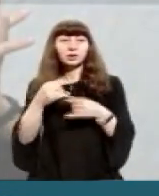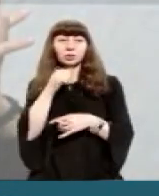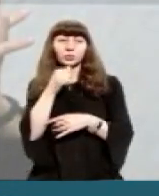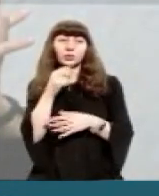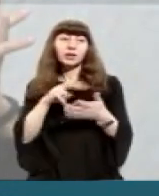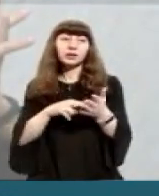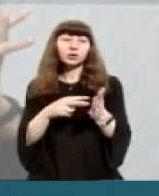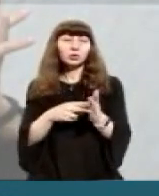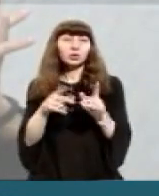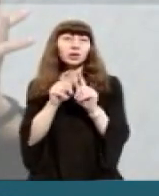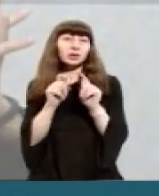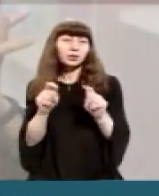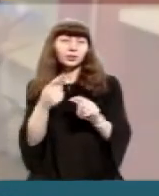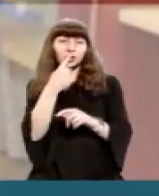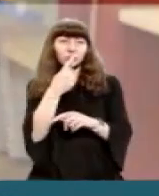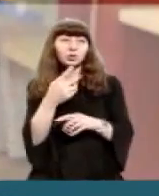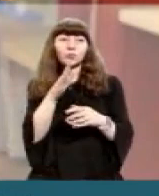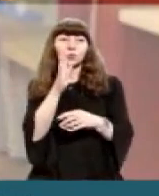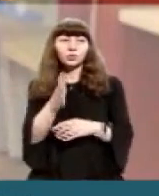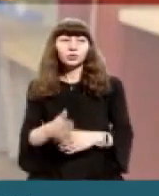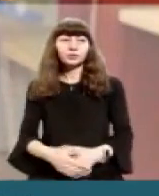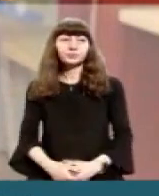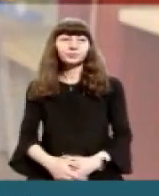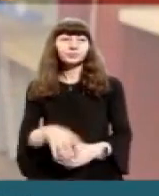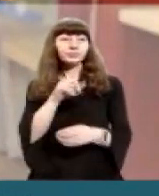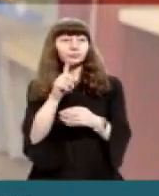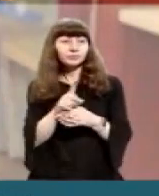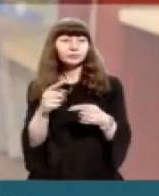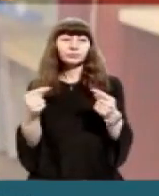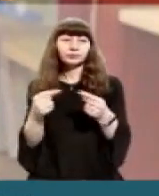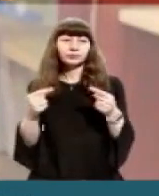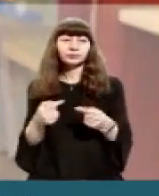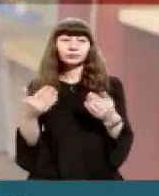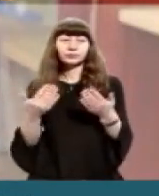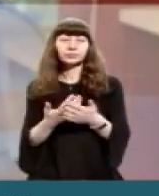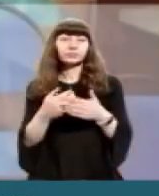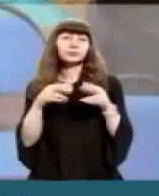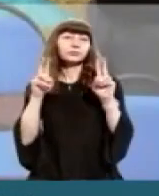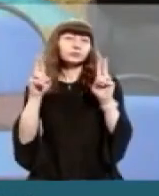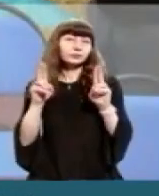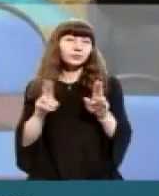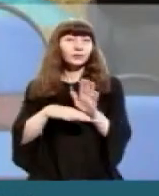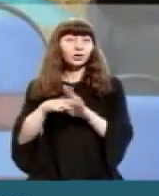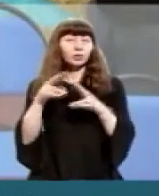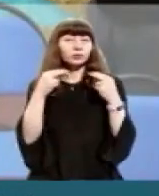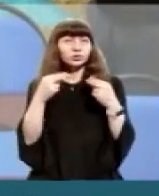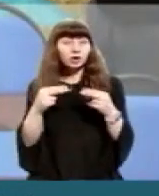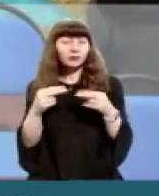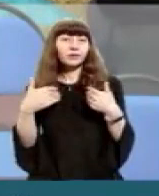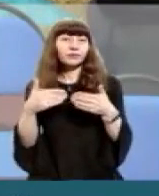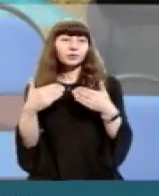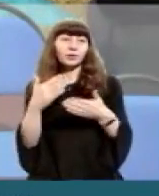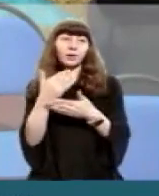«Костанай» планирует воплотить в жизнь уже в ближайшем будущем. Для того, чтобы соответствовать современным стандартам и улучшить качество